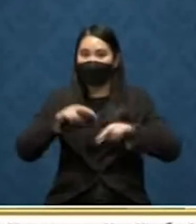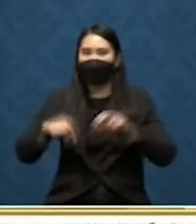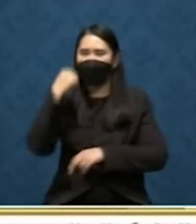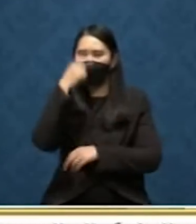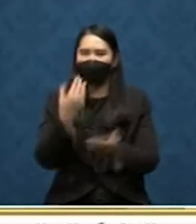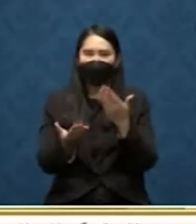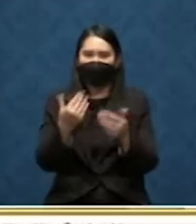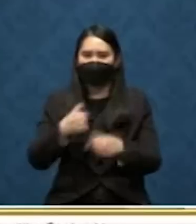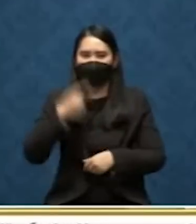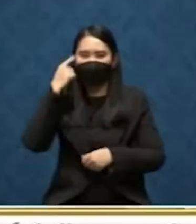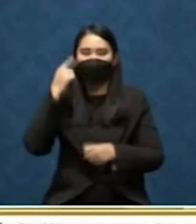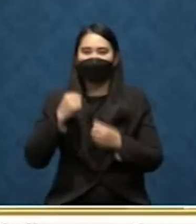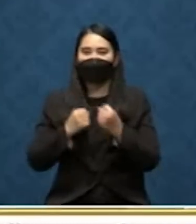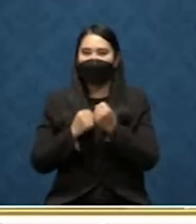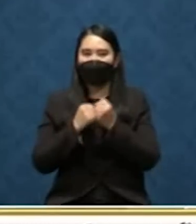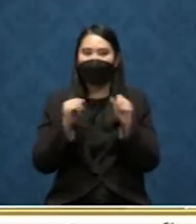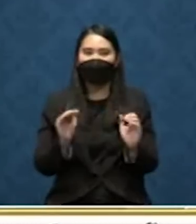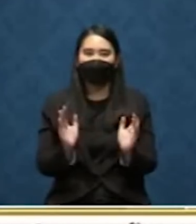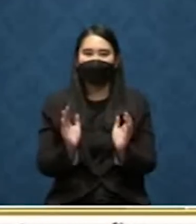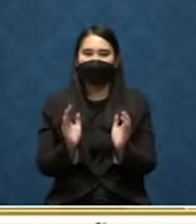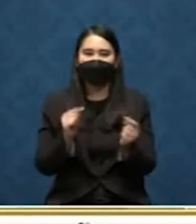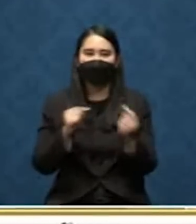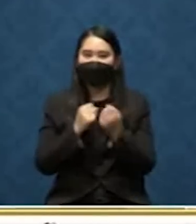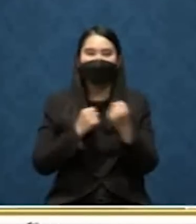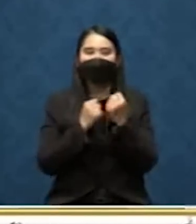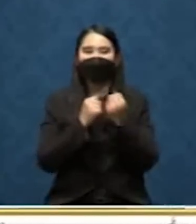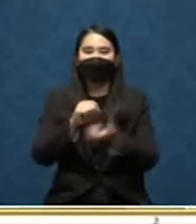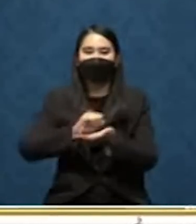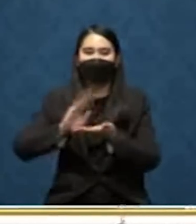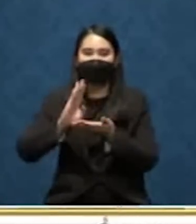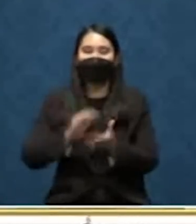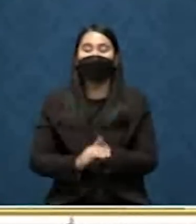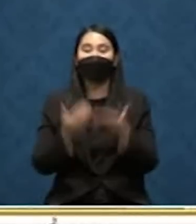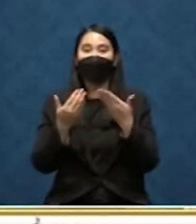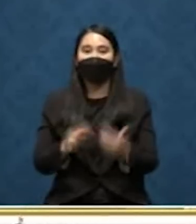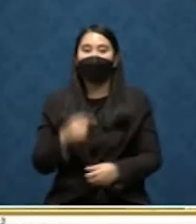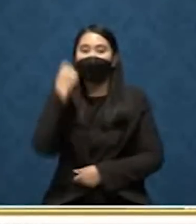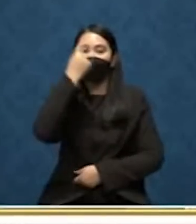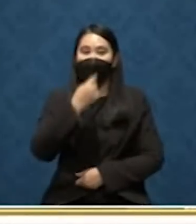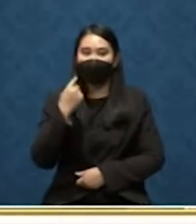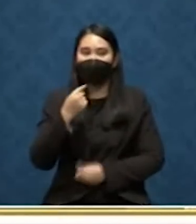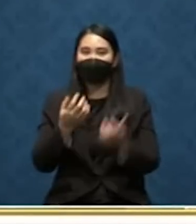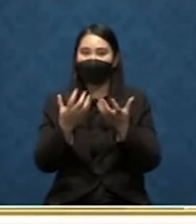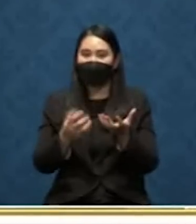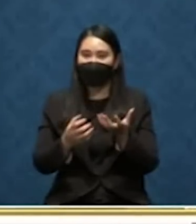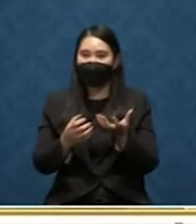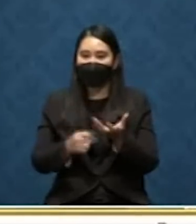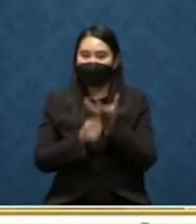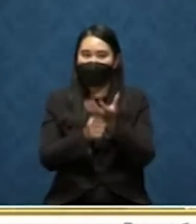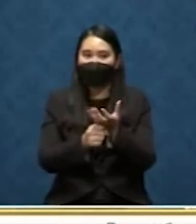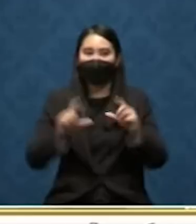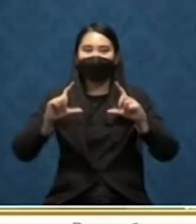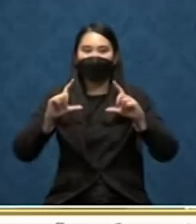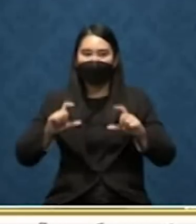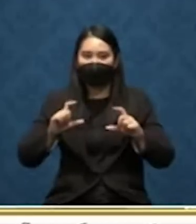ี่พยายามเสือกตัวเองเข้ามาหาสถาบันพระมากษั์ครที่พยายามมามอบของให้ได้ภาพถ่ายกัพระ